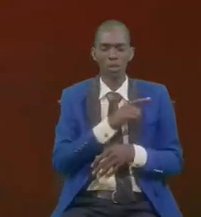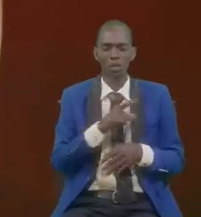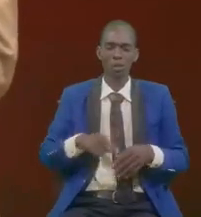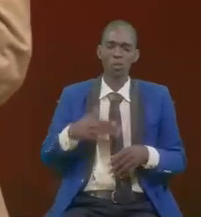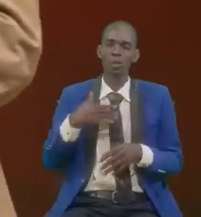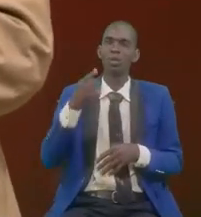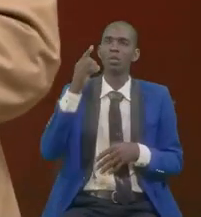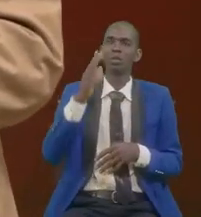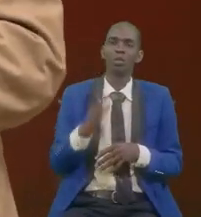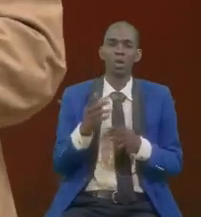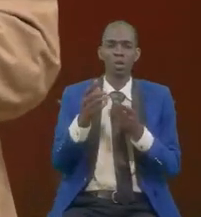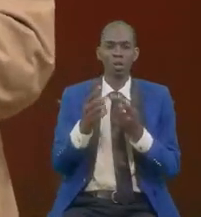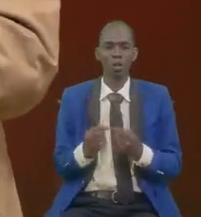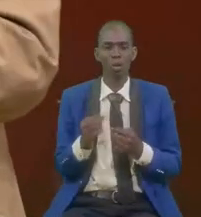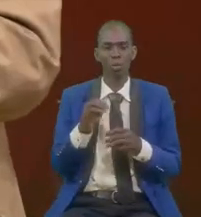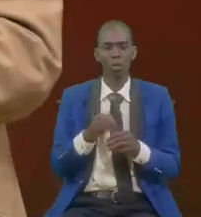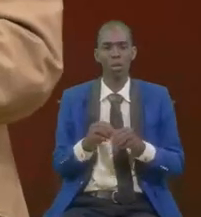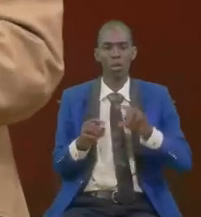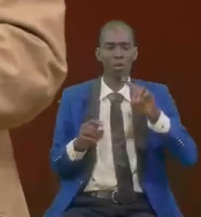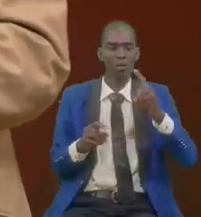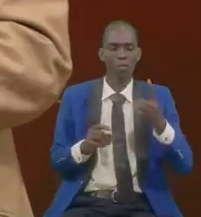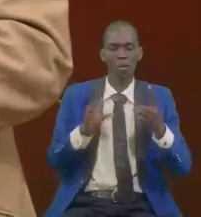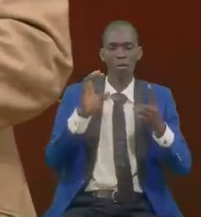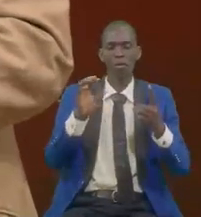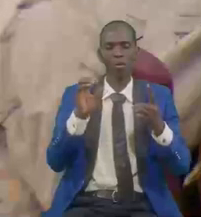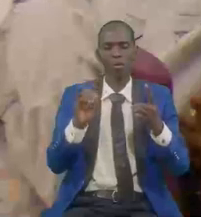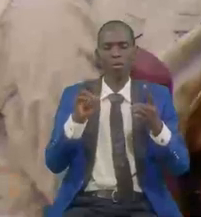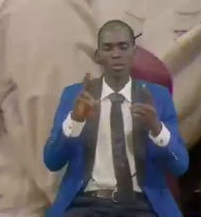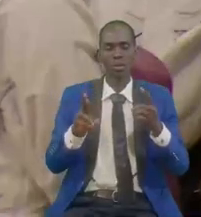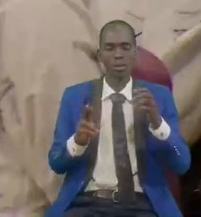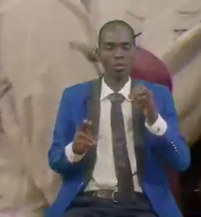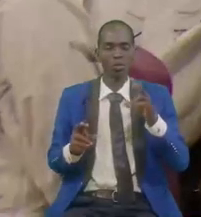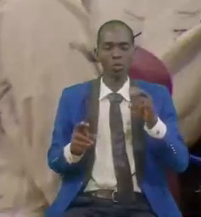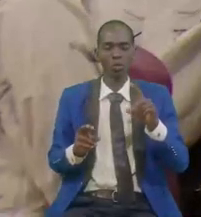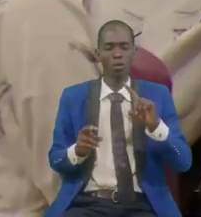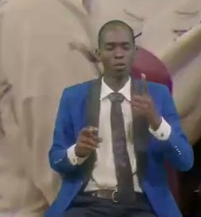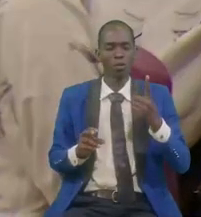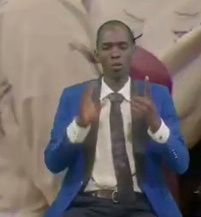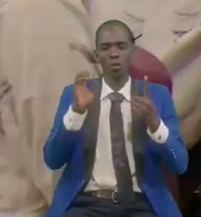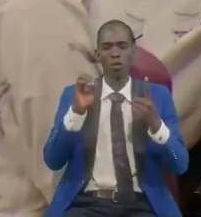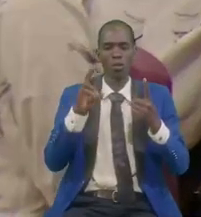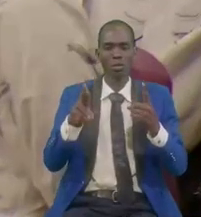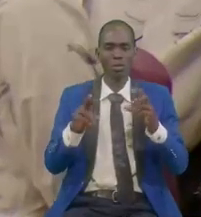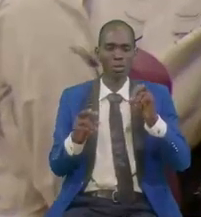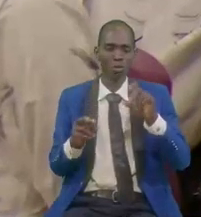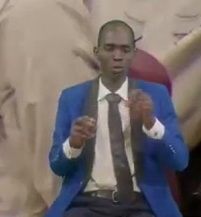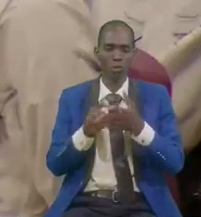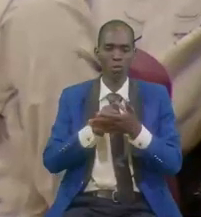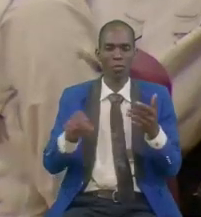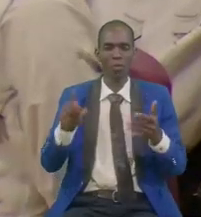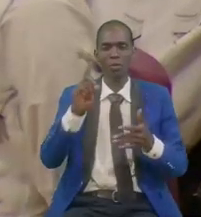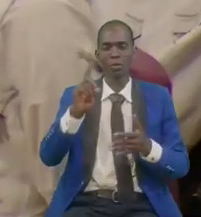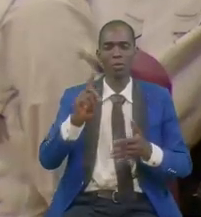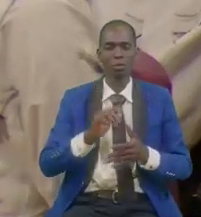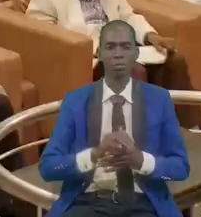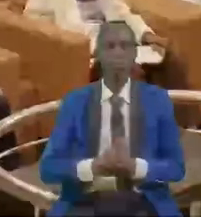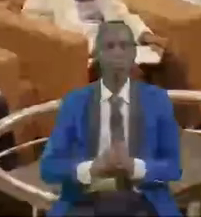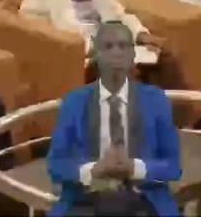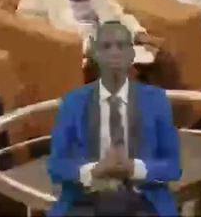notre Dieu les appellera. 1 Corinthiens 12, verset